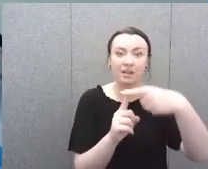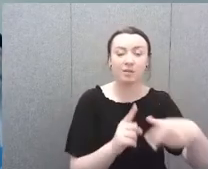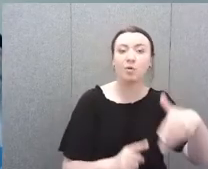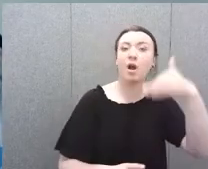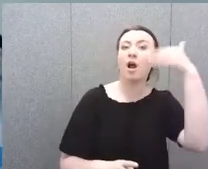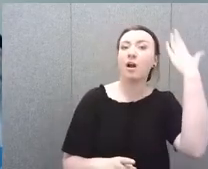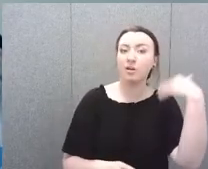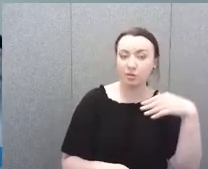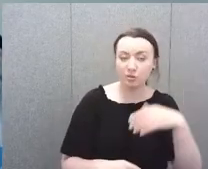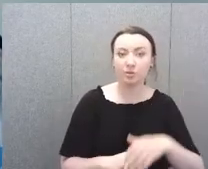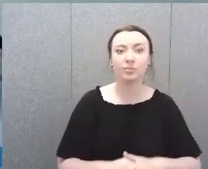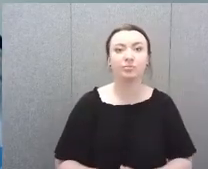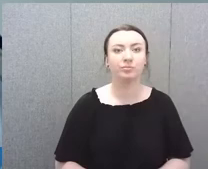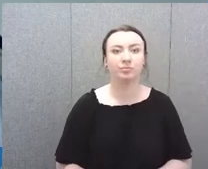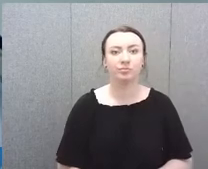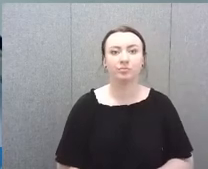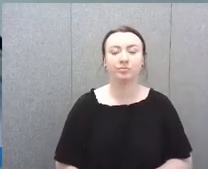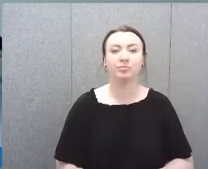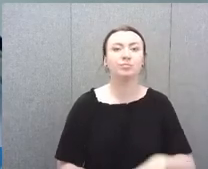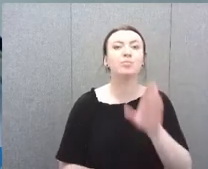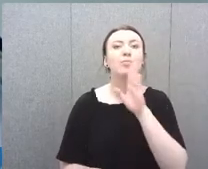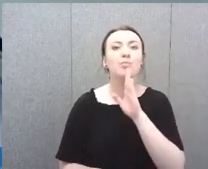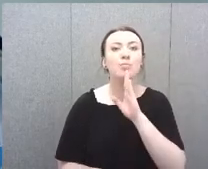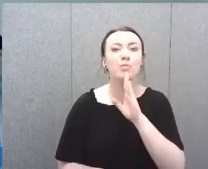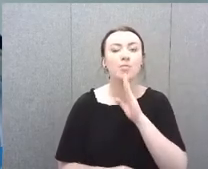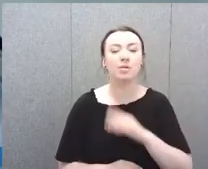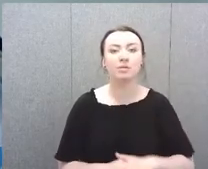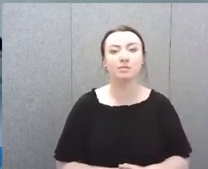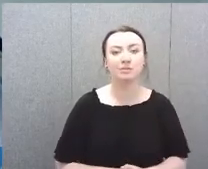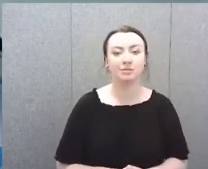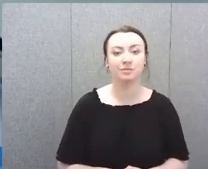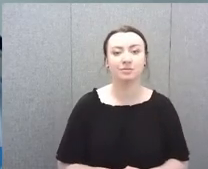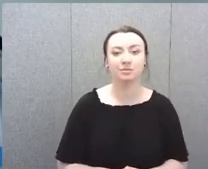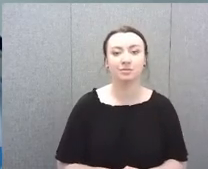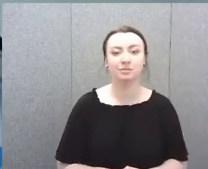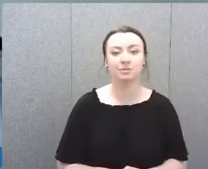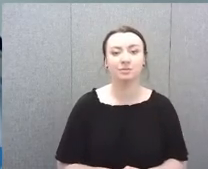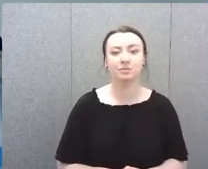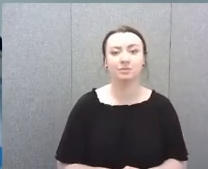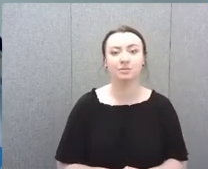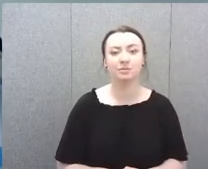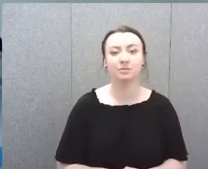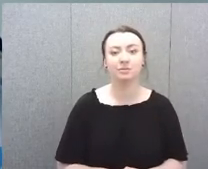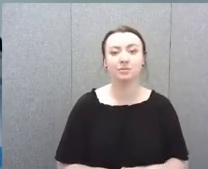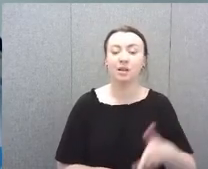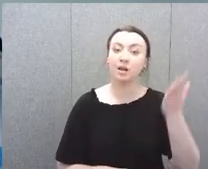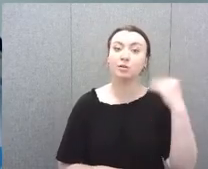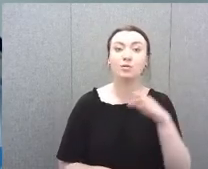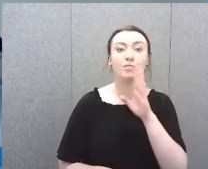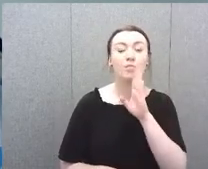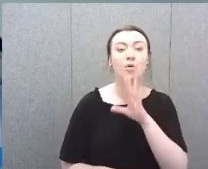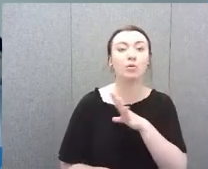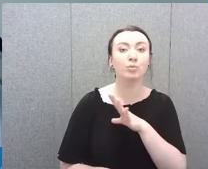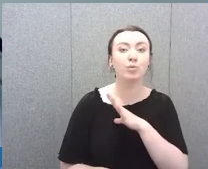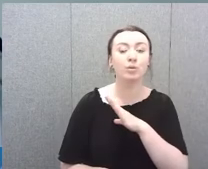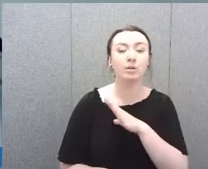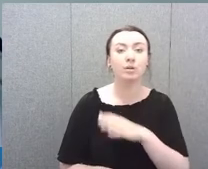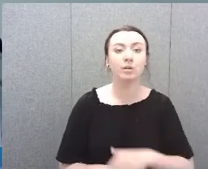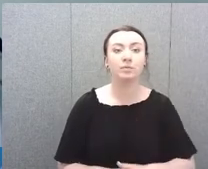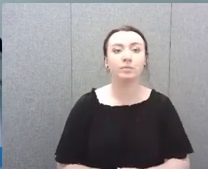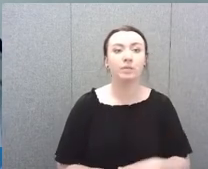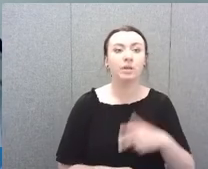женщин на местном уровне сейчас достигает 32%. Для сравнения,